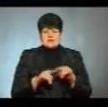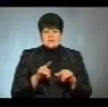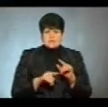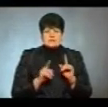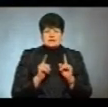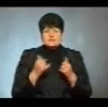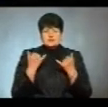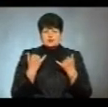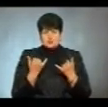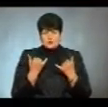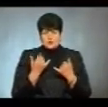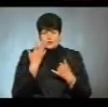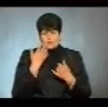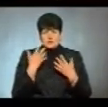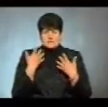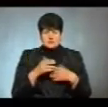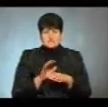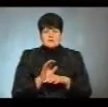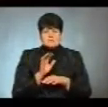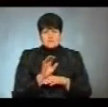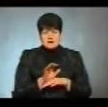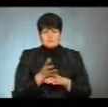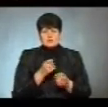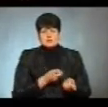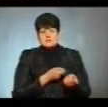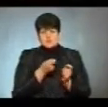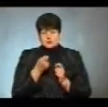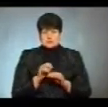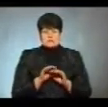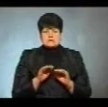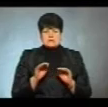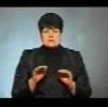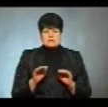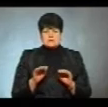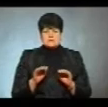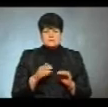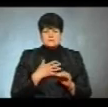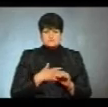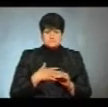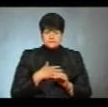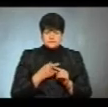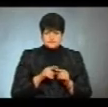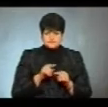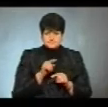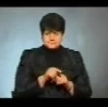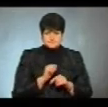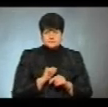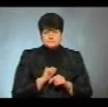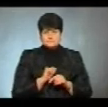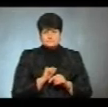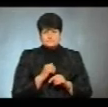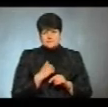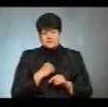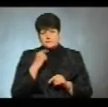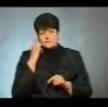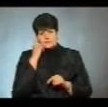Навіть сьогодні, коли ми вже відправляємо, ще доносять, тому що дітки перейнялися цим. І я